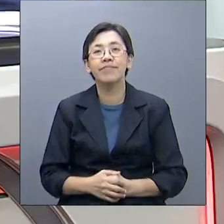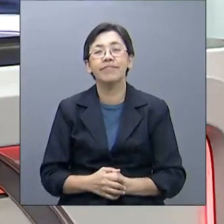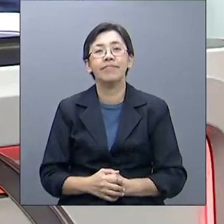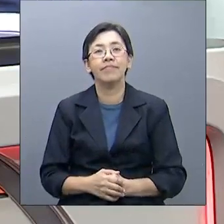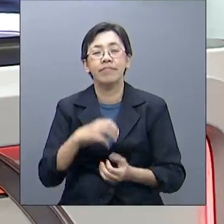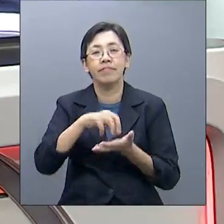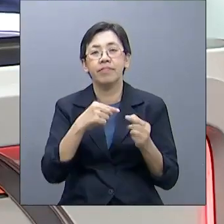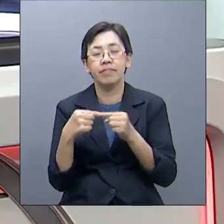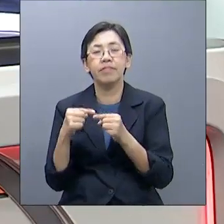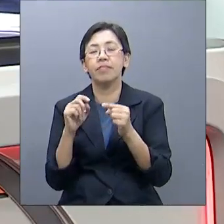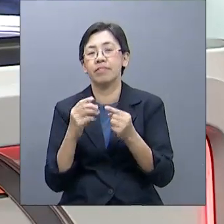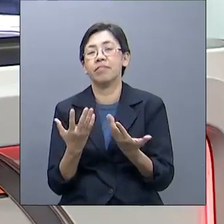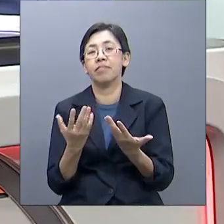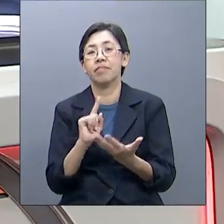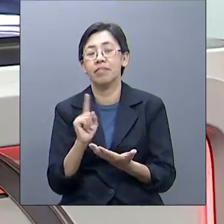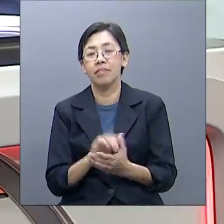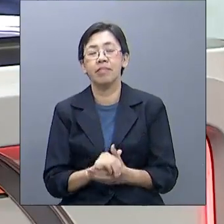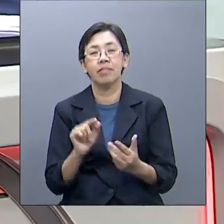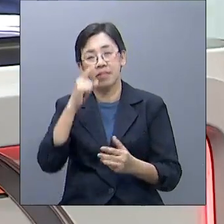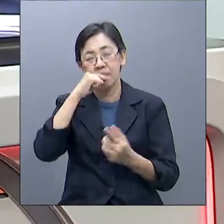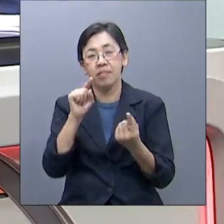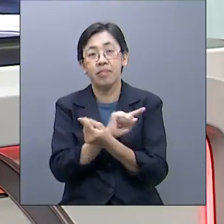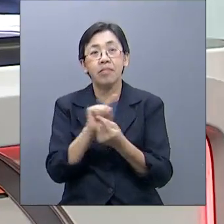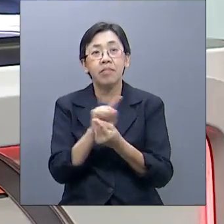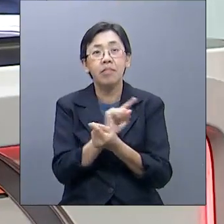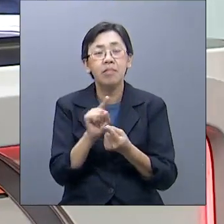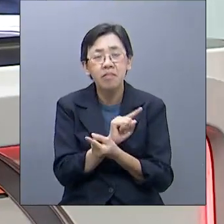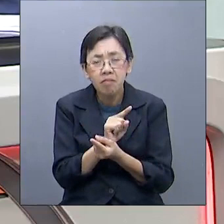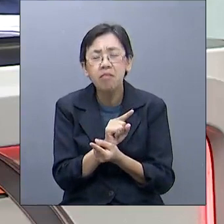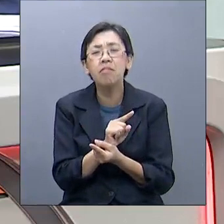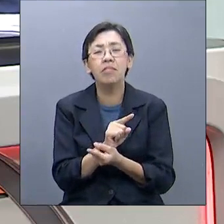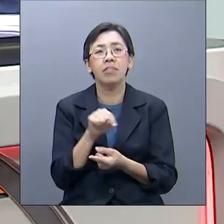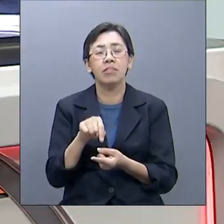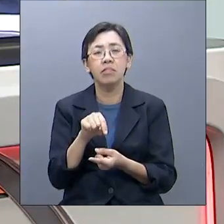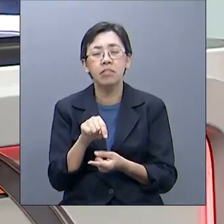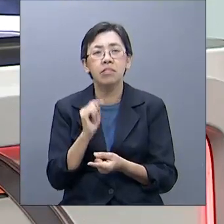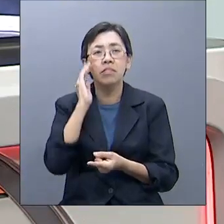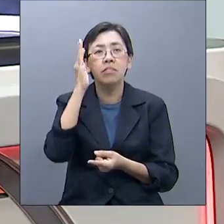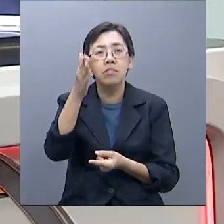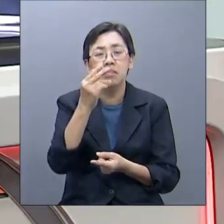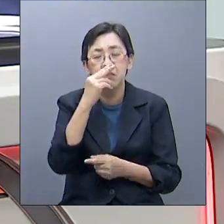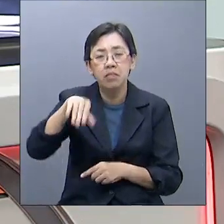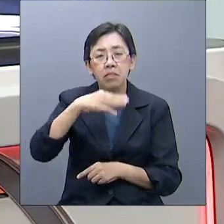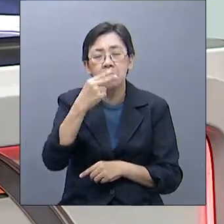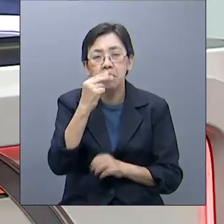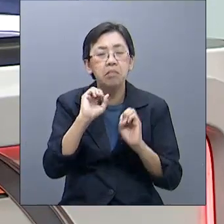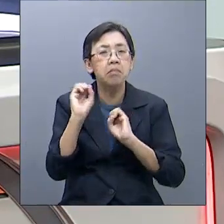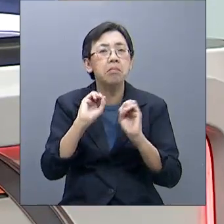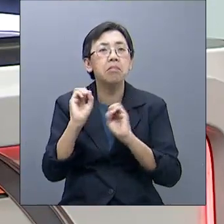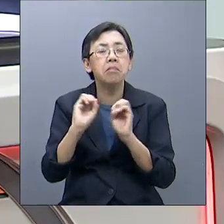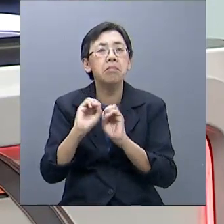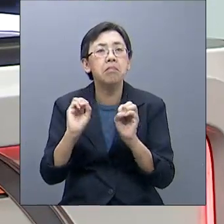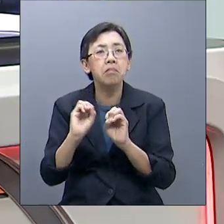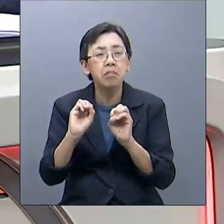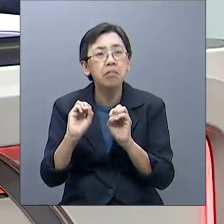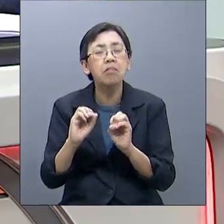ไปดูเรื่องใหญ่อีกเรื่องนึงในสังคมไทยที่มีการขยายผลจนทำให้เกิดภาพแบบที่เราไม่เคยเห็นกันมาก่อน